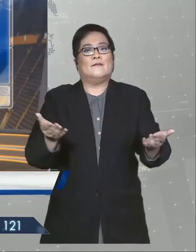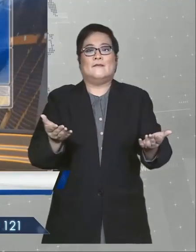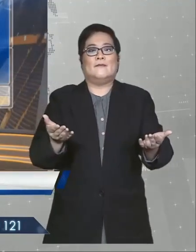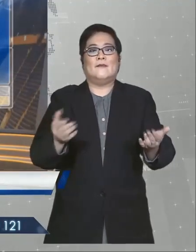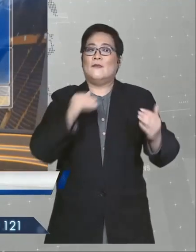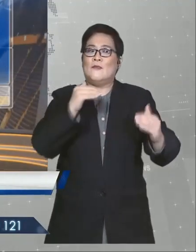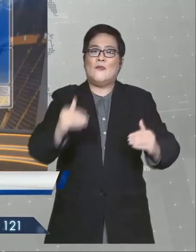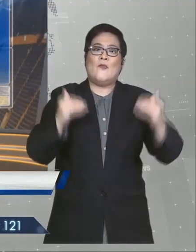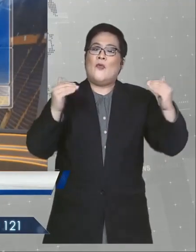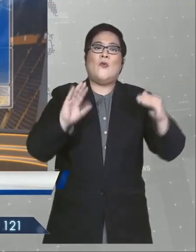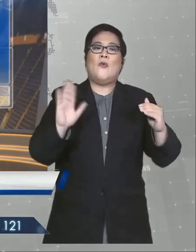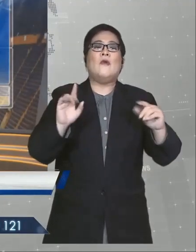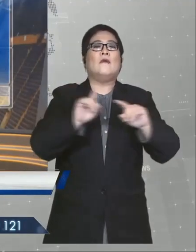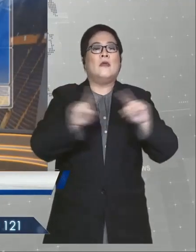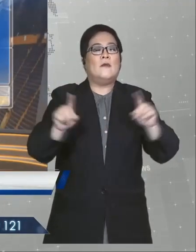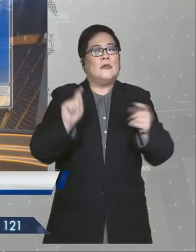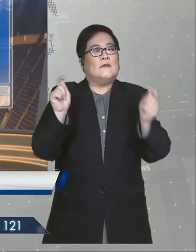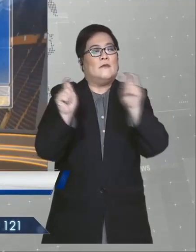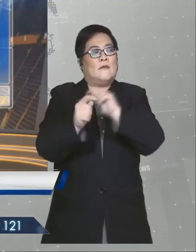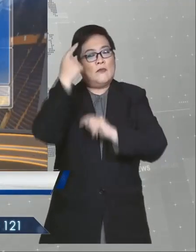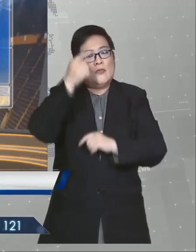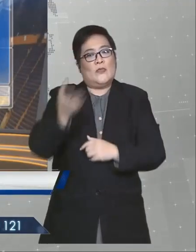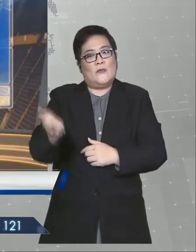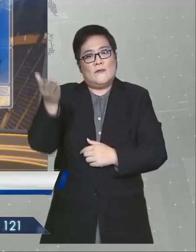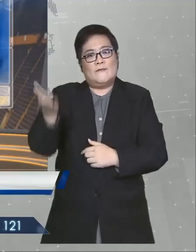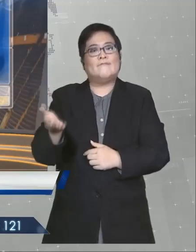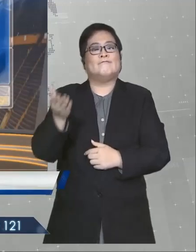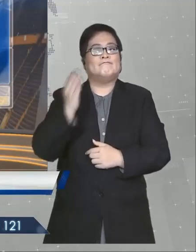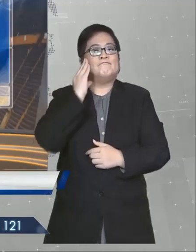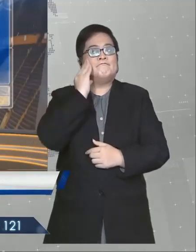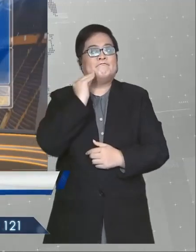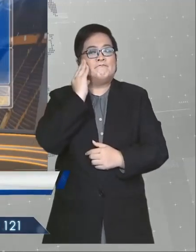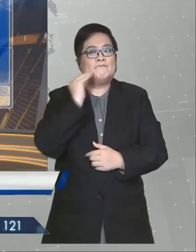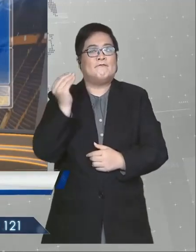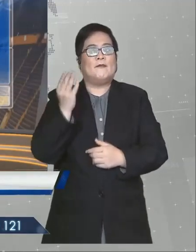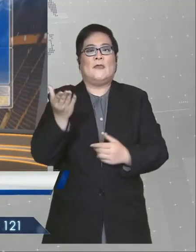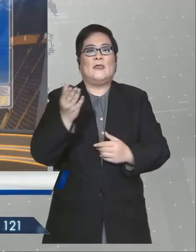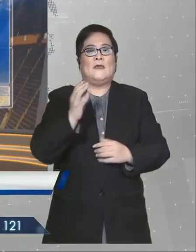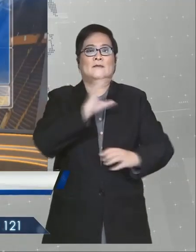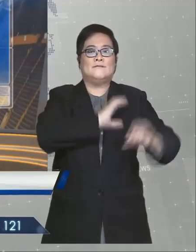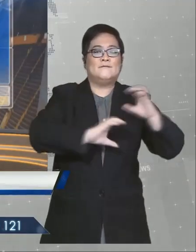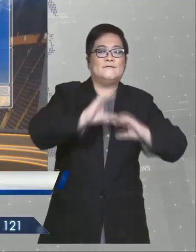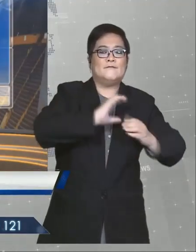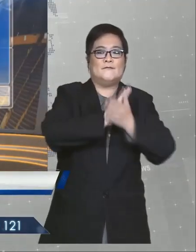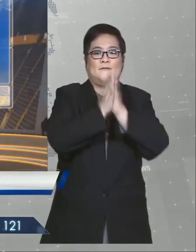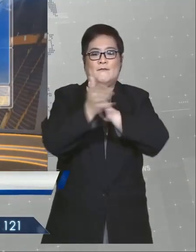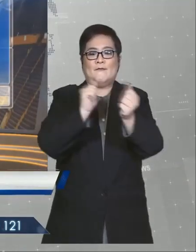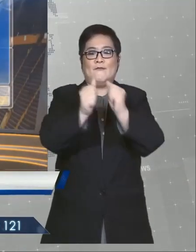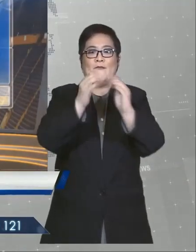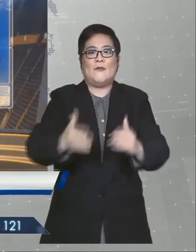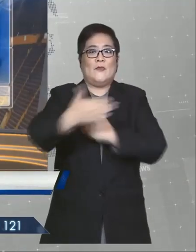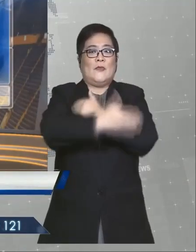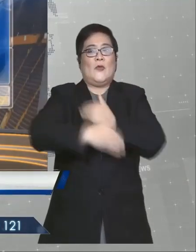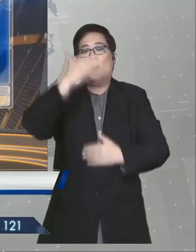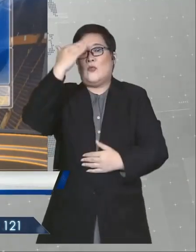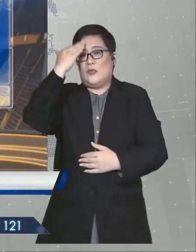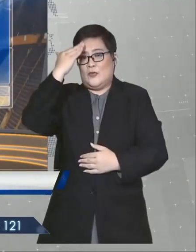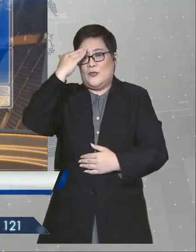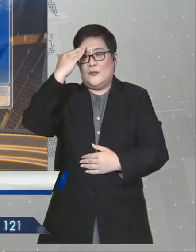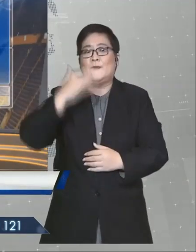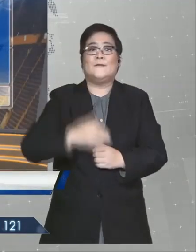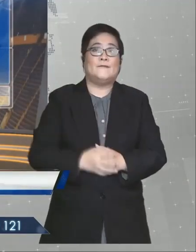bukan meningkat berhenti, maknanya turning point dia dalam mematangkan dia punya karakter dia sebagai atlet negara. Dia tahu,